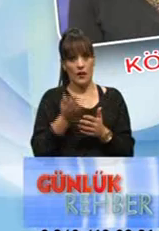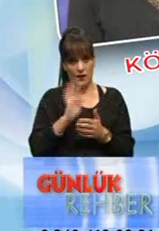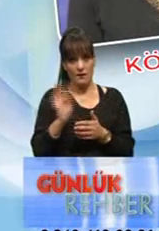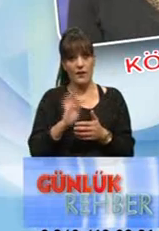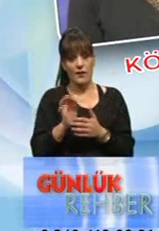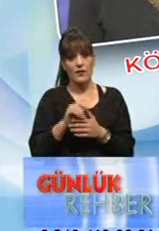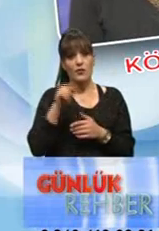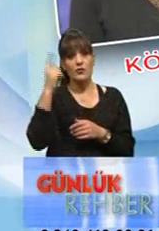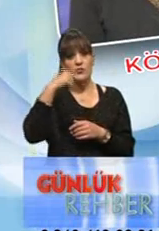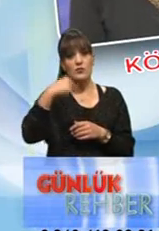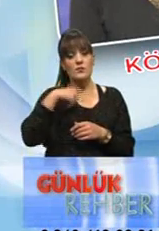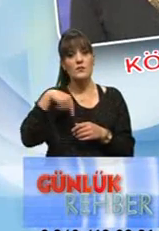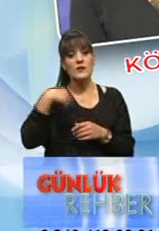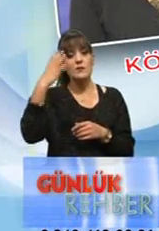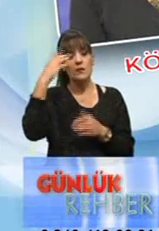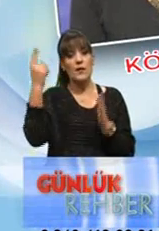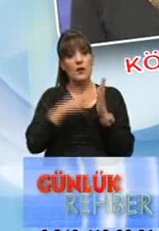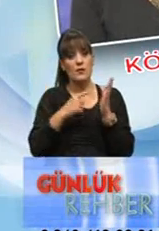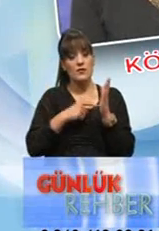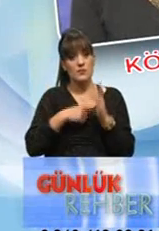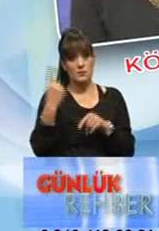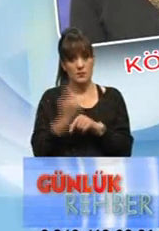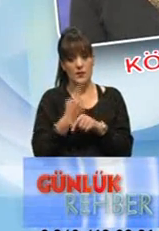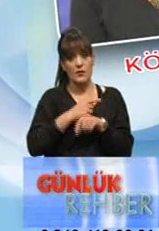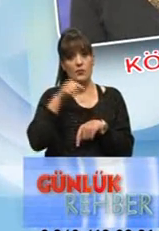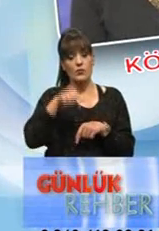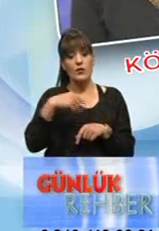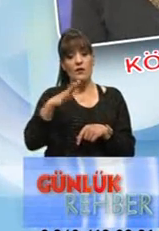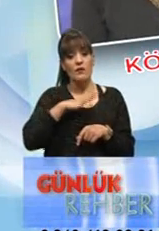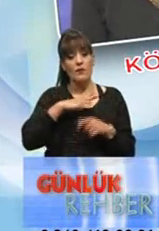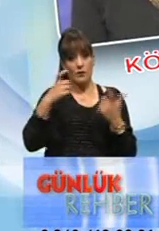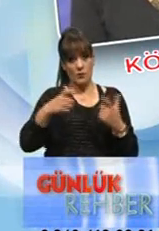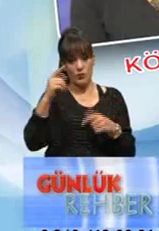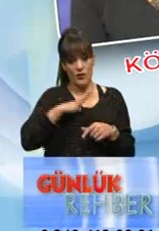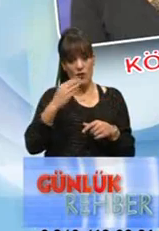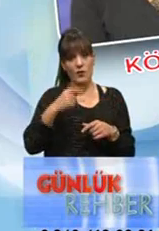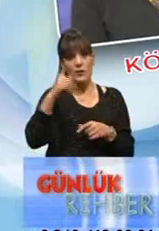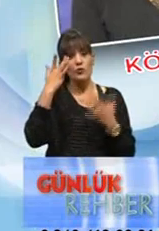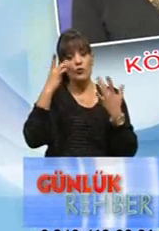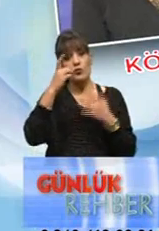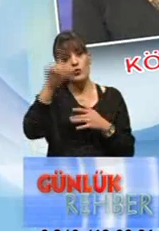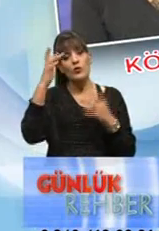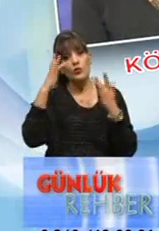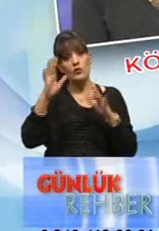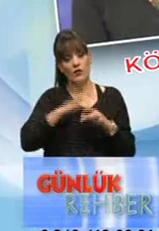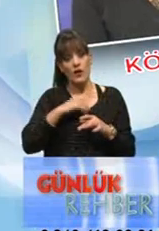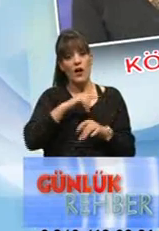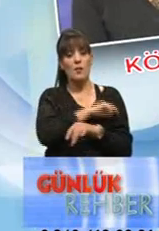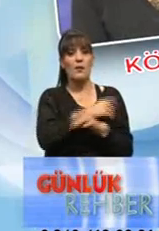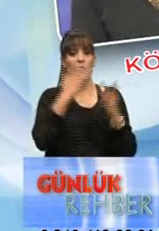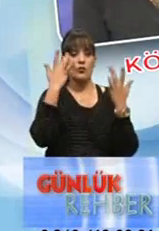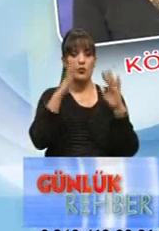Evet, evet. Çünkü bizim ana amaçlarımızdan biri de burada var olan bir Türkiye kültürü var. Tabii ki Almanya